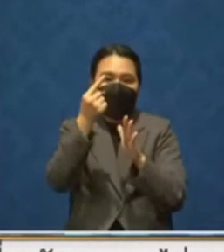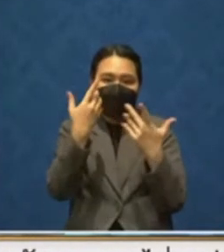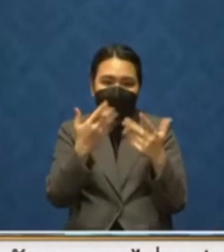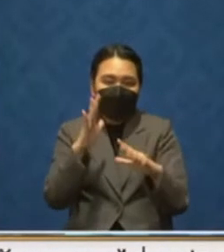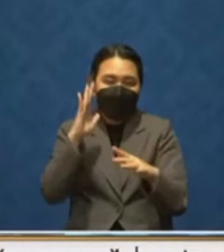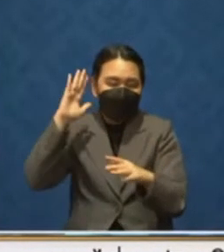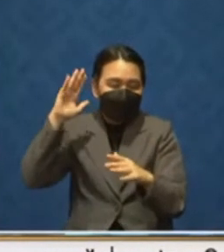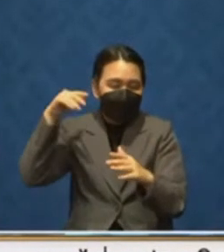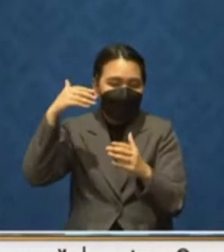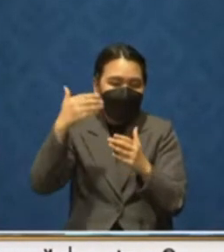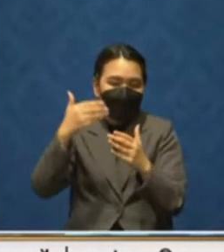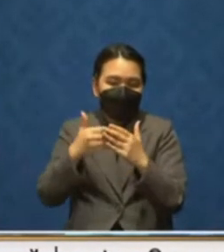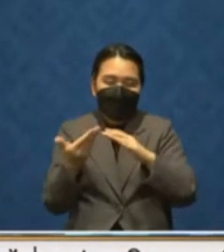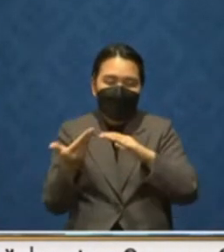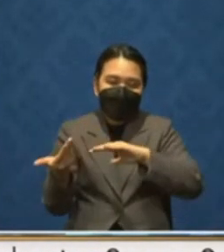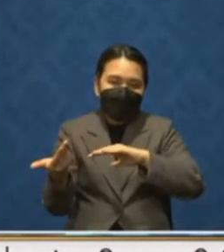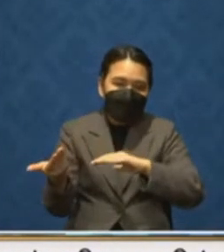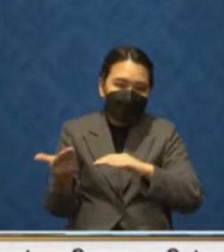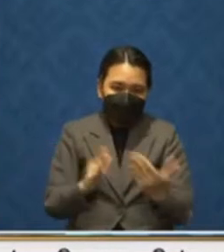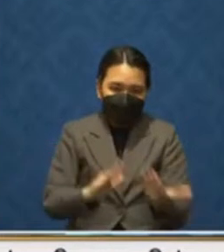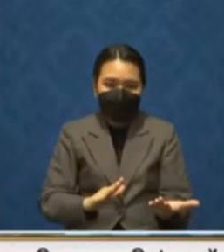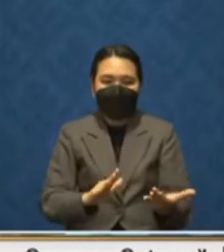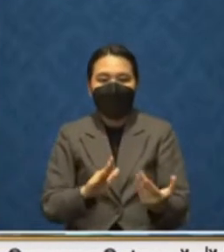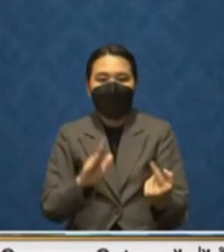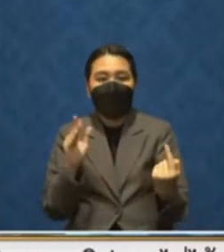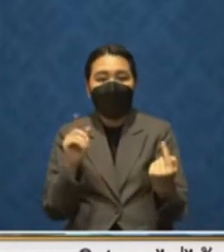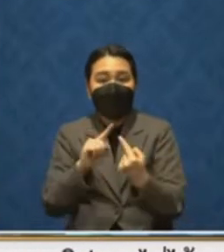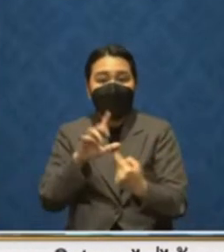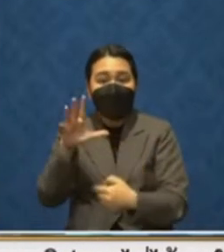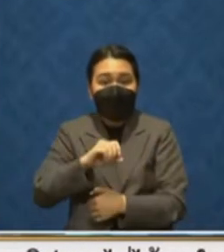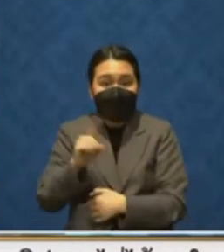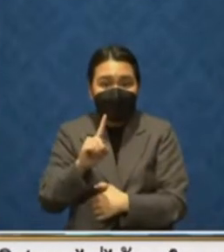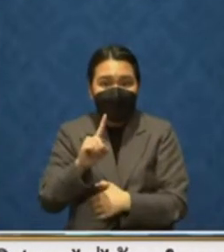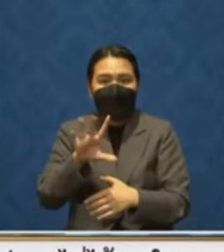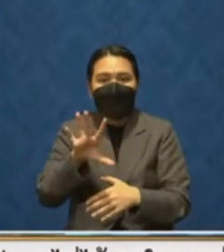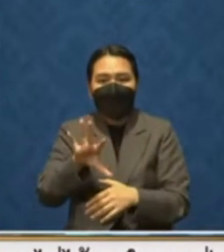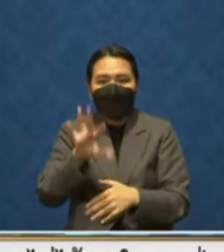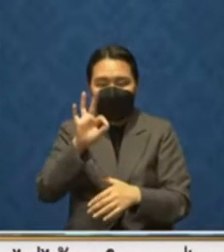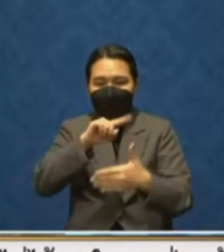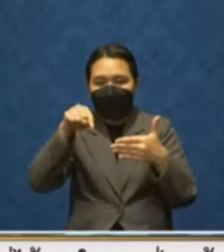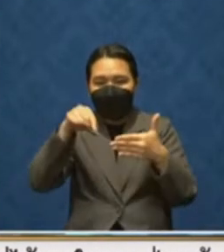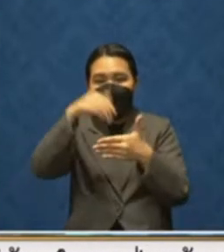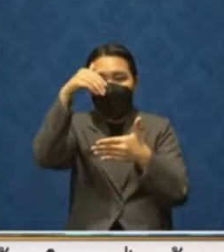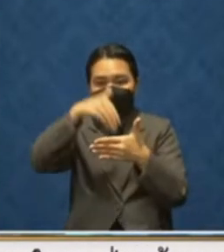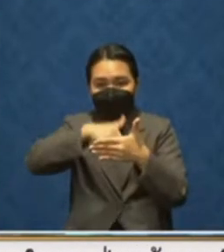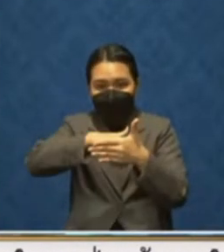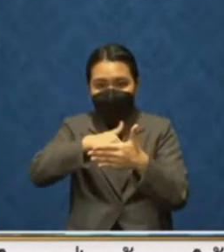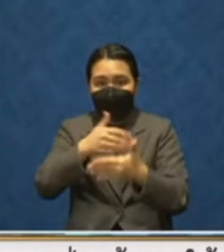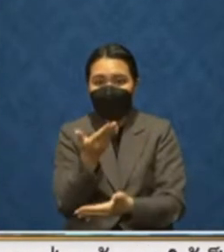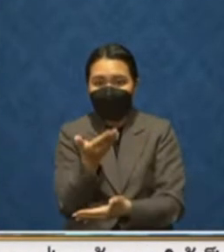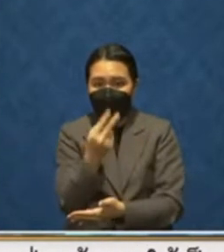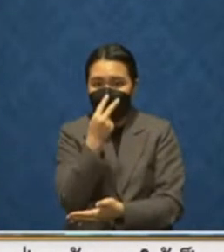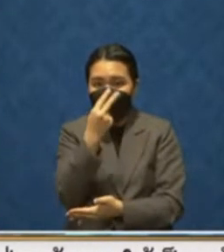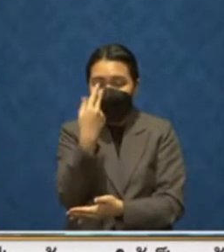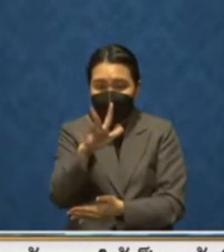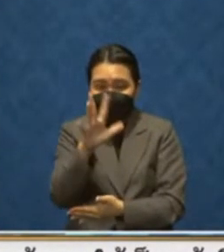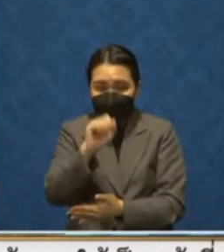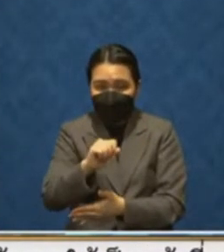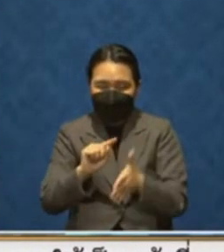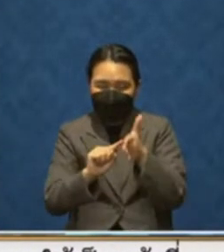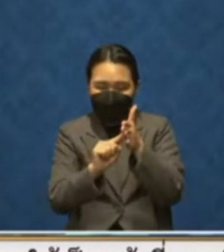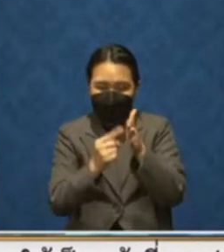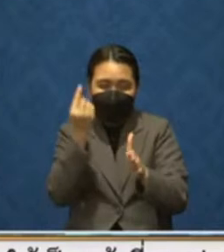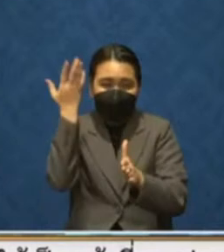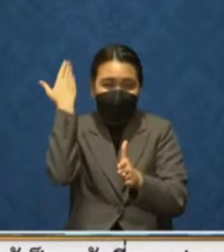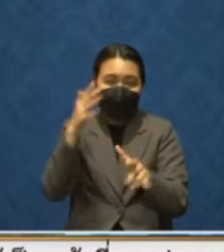มาล้มเหลวยิ่งกว่านั้นทิ้งที่มาจากเลือกตั้งรีบท่านจะเห็นใช่ไหมว่าปีแรกสมัย